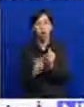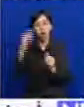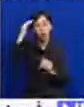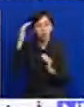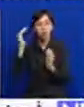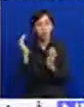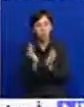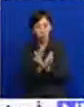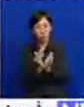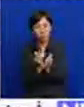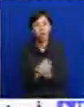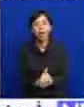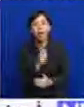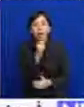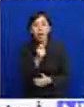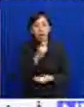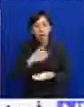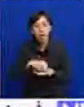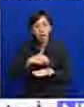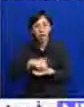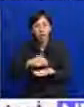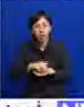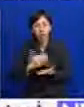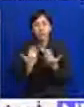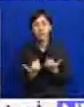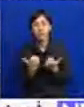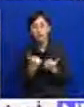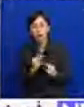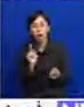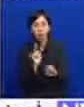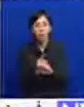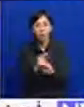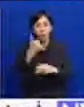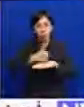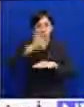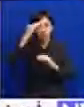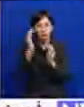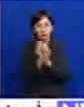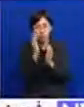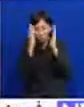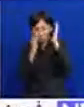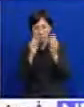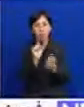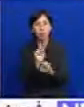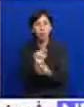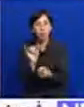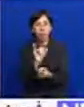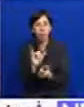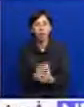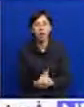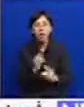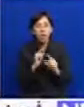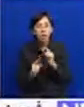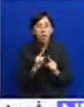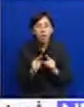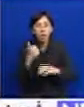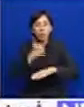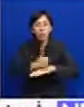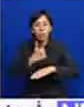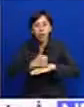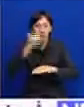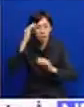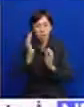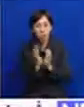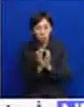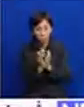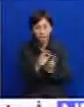ญชาการตำรวจแห่งชาติเปิดเผยว่ายังไม่ได้เข้าพบผู้บัญชาการตำรวจแห่งชาติมาเลเซียแต่พูดคุยกับผู้บัญชาการตำรวจสัน